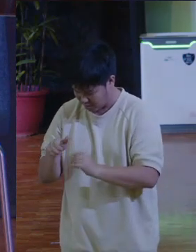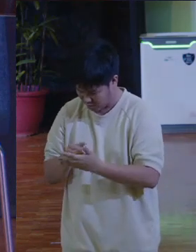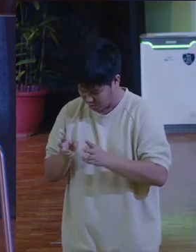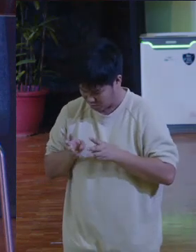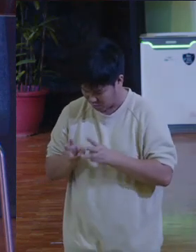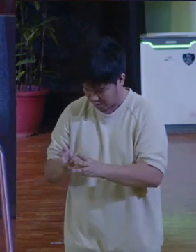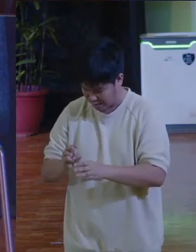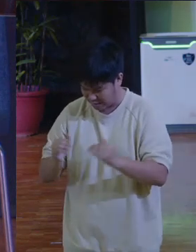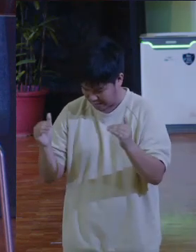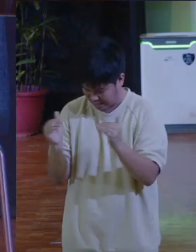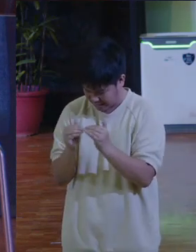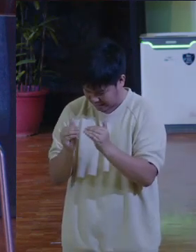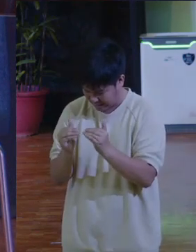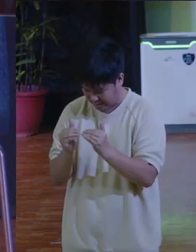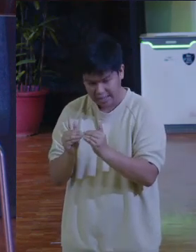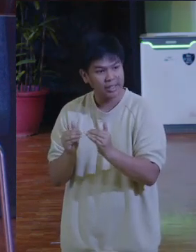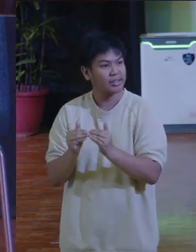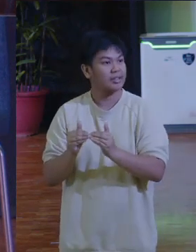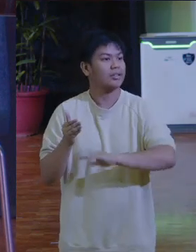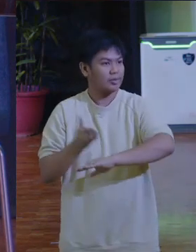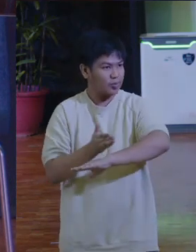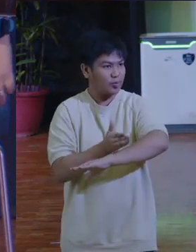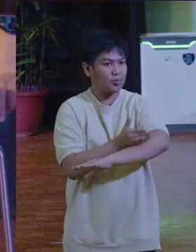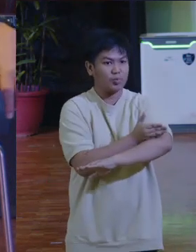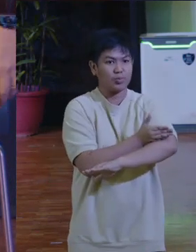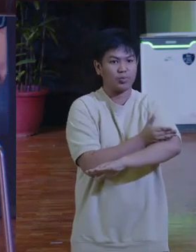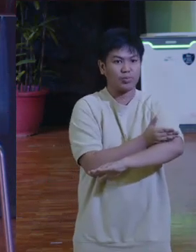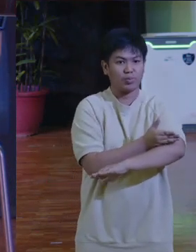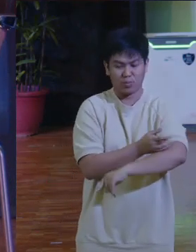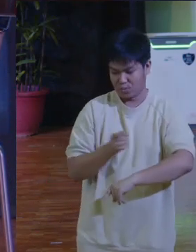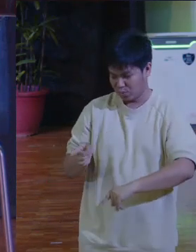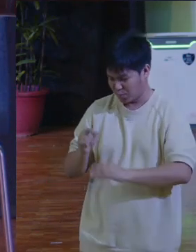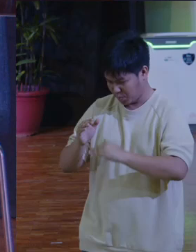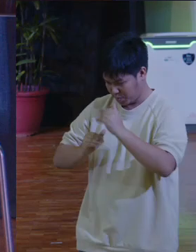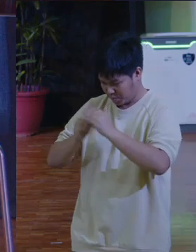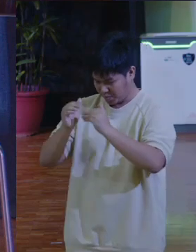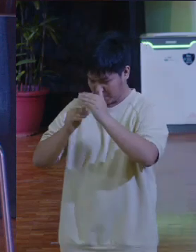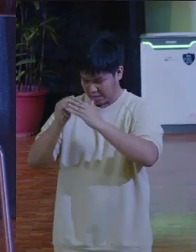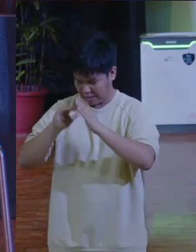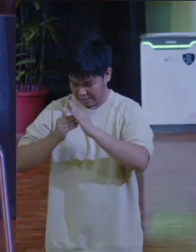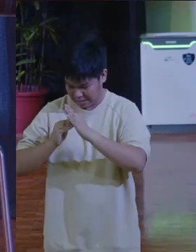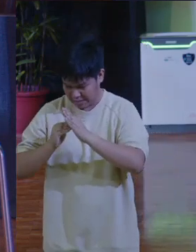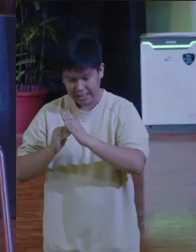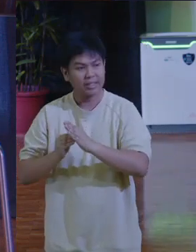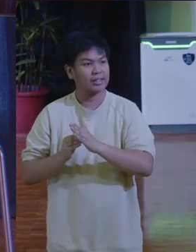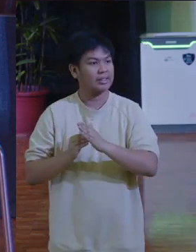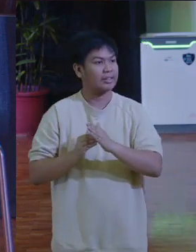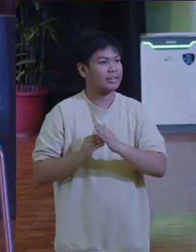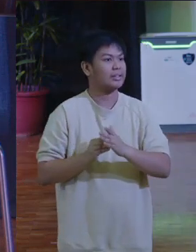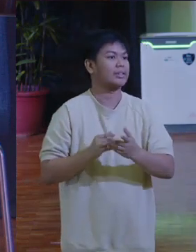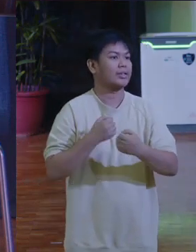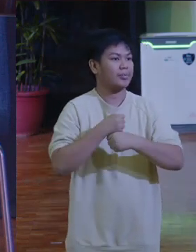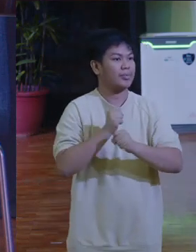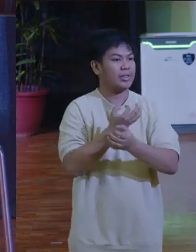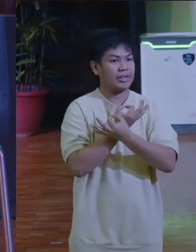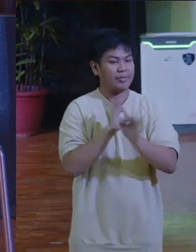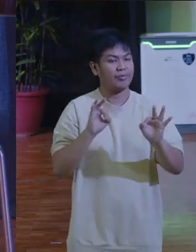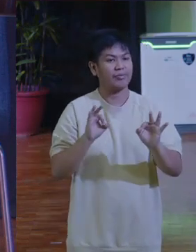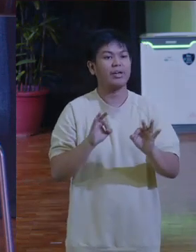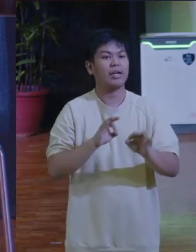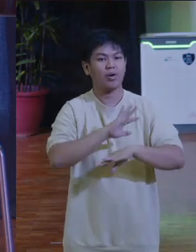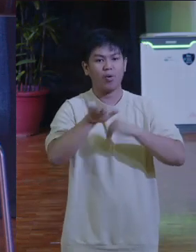level. Bibigyan ko siya ng progress. He shall build my city, set my exiles free, sabi